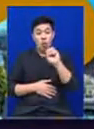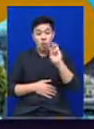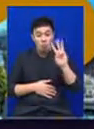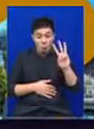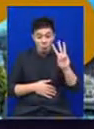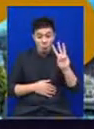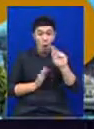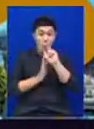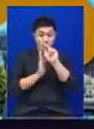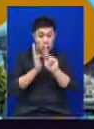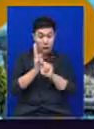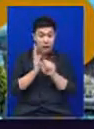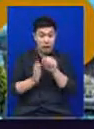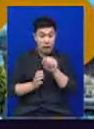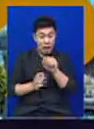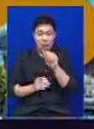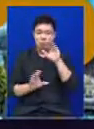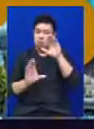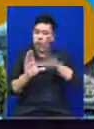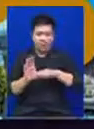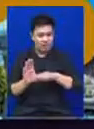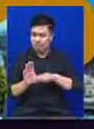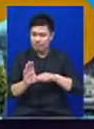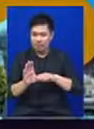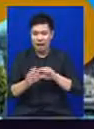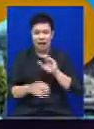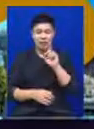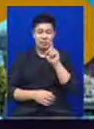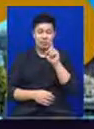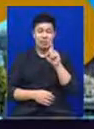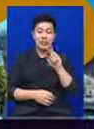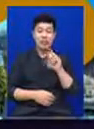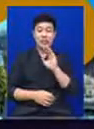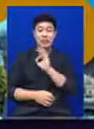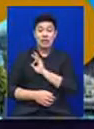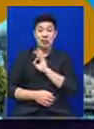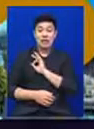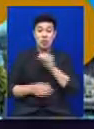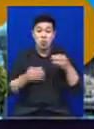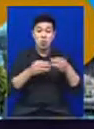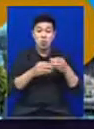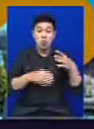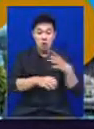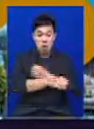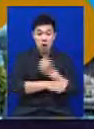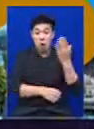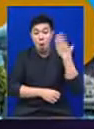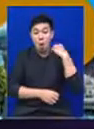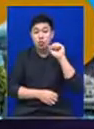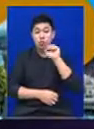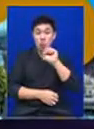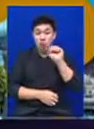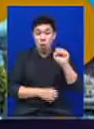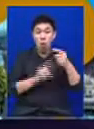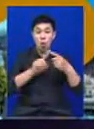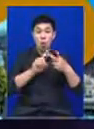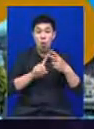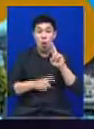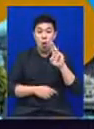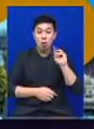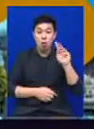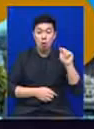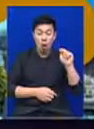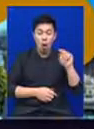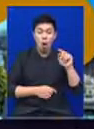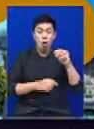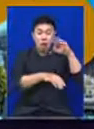ามรัฐธรรมนูญนี้เข้าสมัครรับการคัดเลือกส่วนสมาชิกของพรรคการเมืองหรืออดีตส.ส.หรือรัฐมนตรีต้องพ้นจ